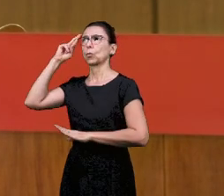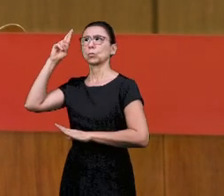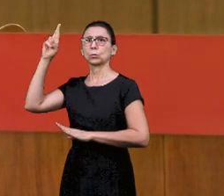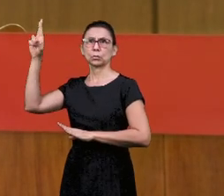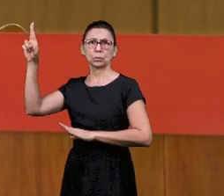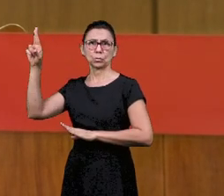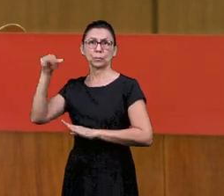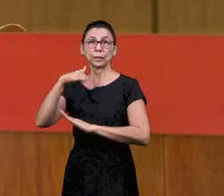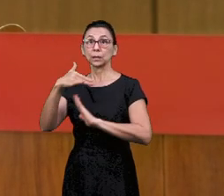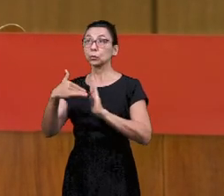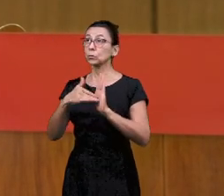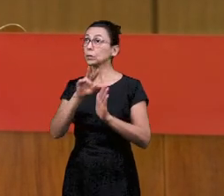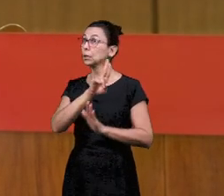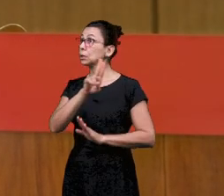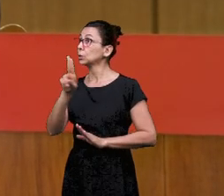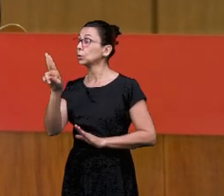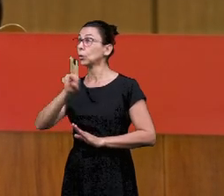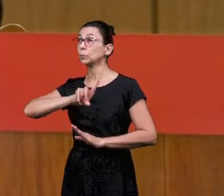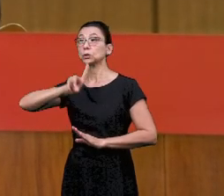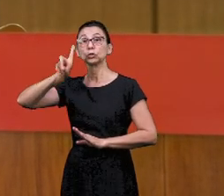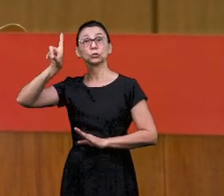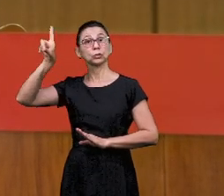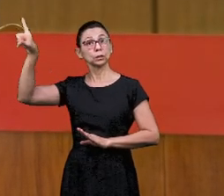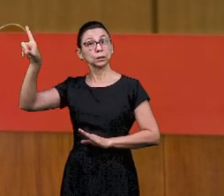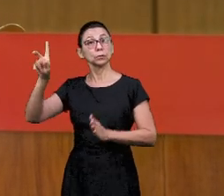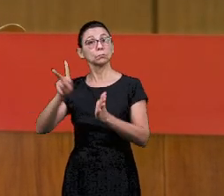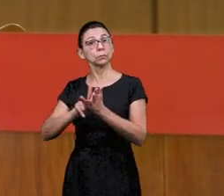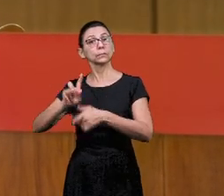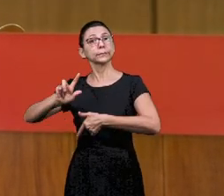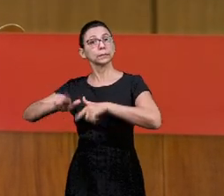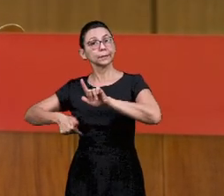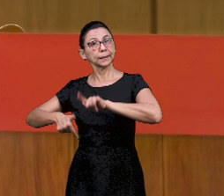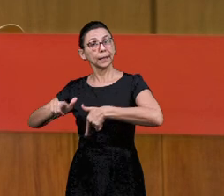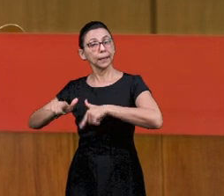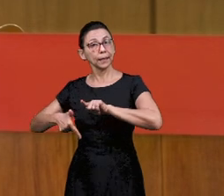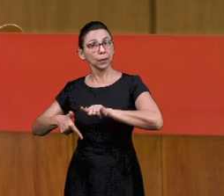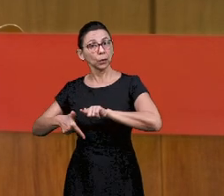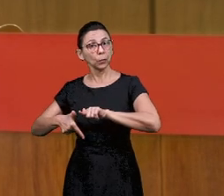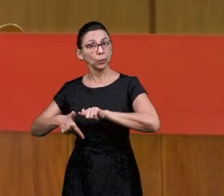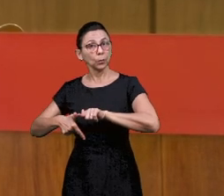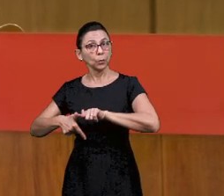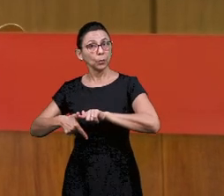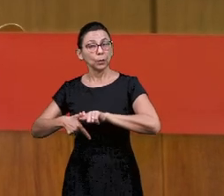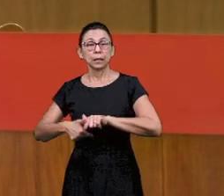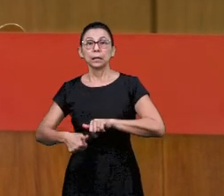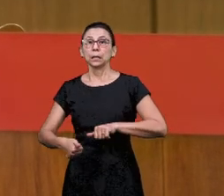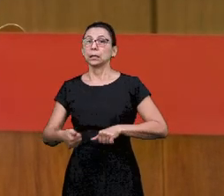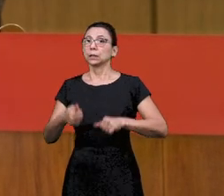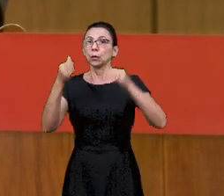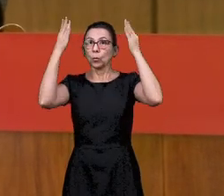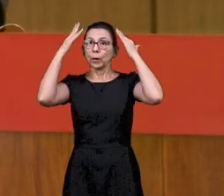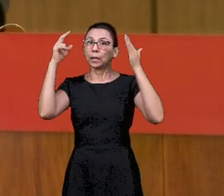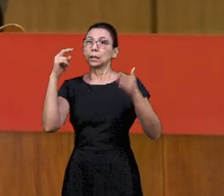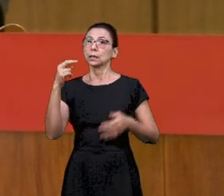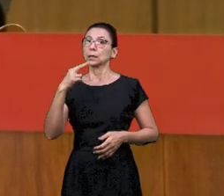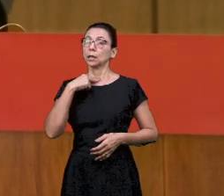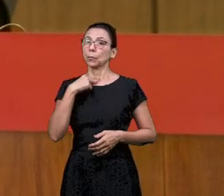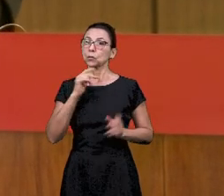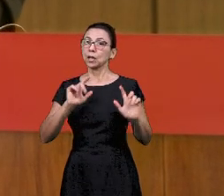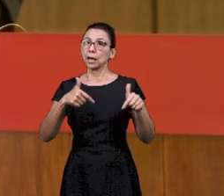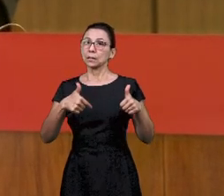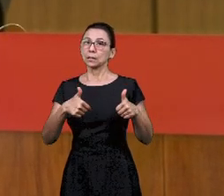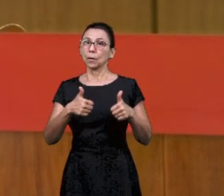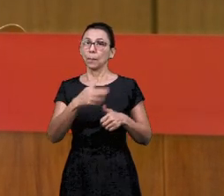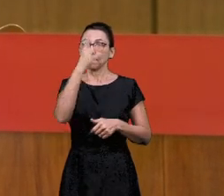était au nom de Dieu, était au nom de Dieu d'Israël. Donc rien ne se faisait, le roi ne pouvait pas. Mais regardez qu'est-ce